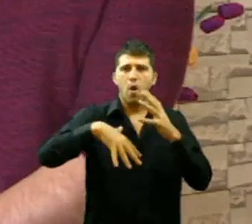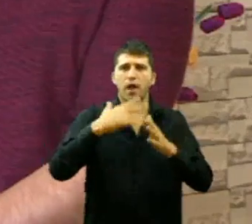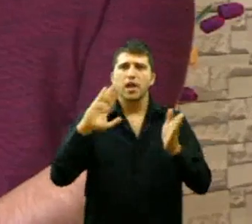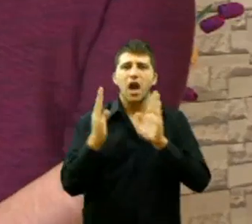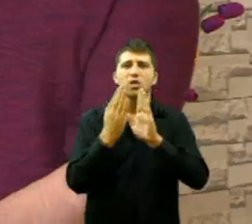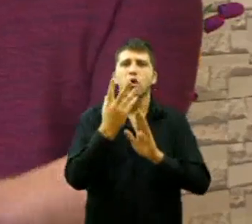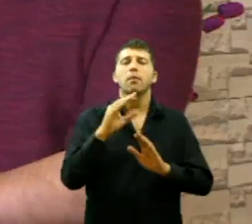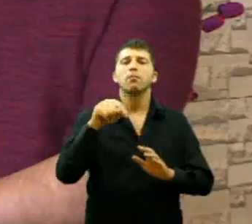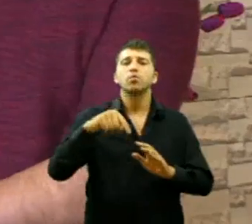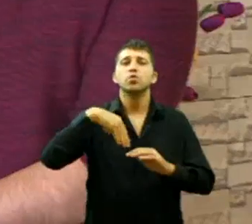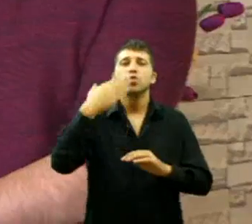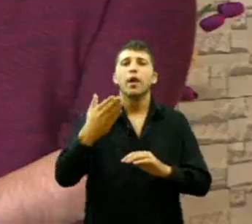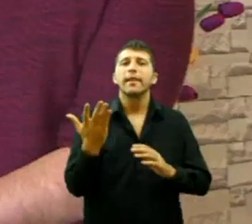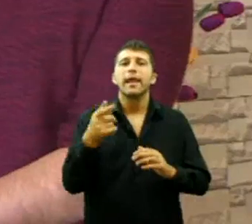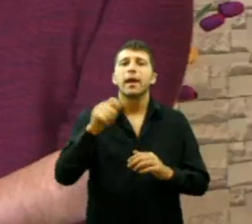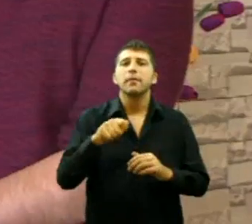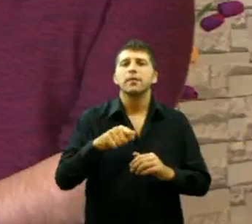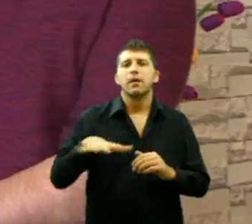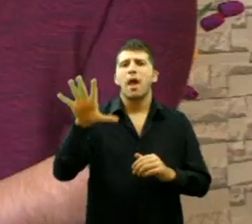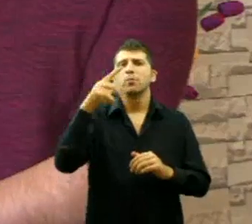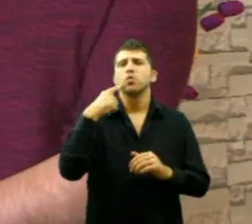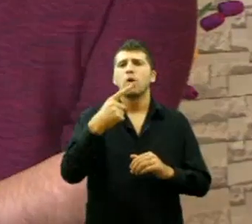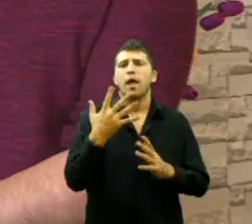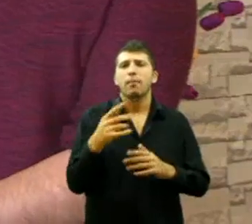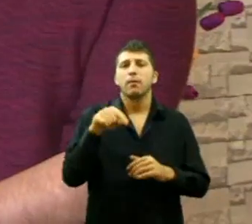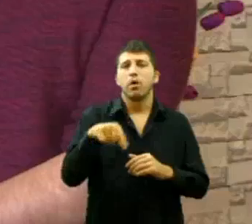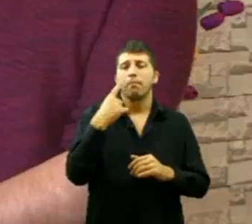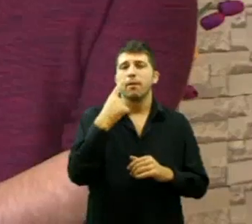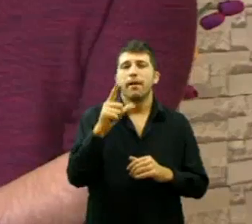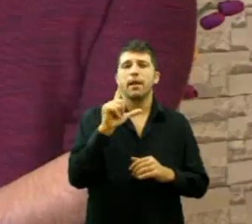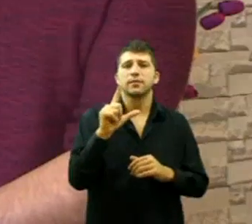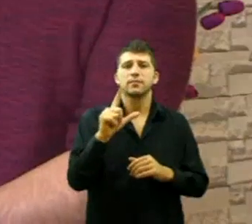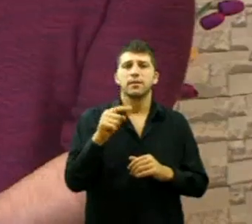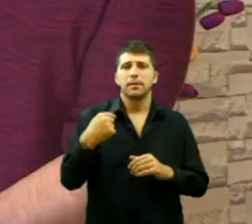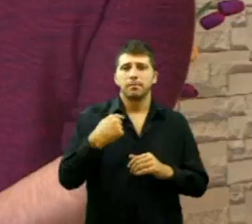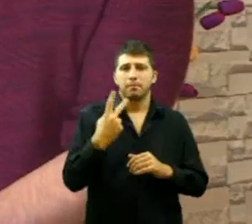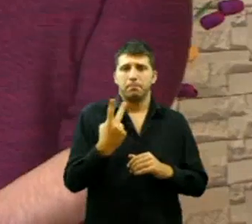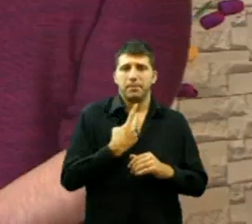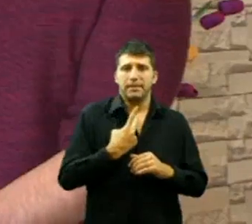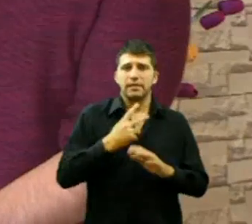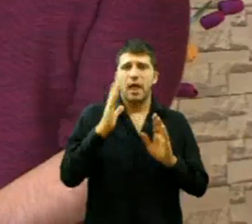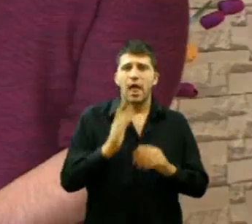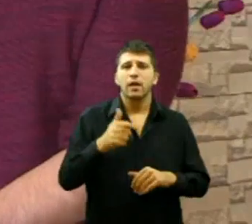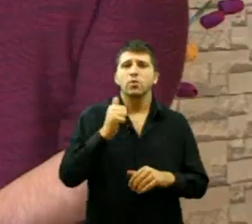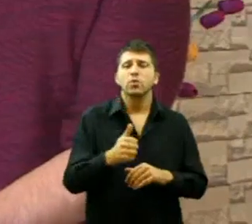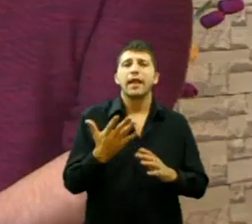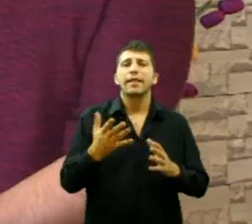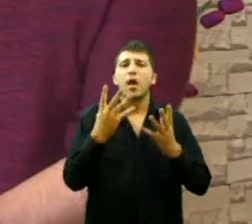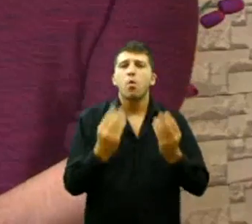ne yapılabilir diye belki çok klişedir ama buna bakmak lazım. Çünkü biz her gün ne olacağız diye